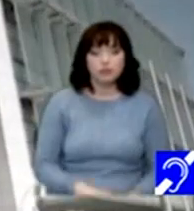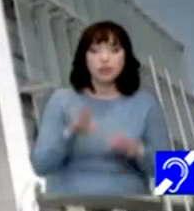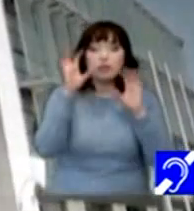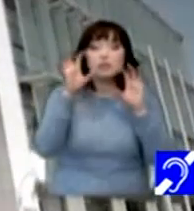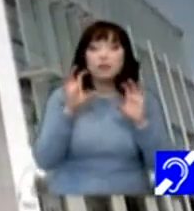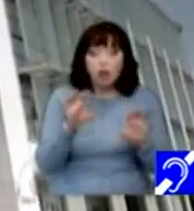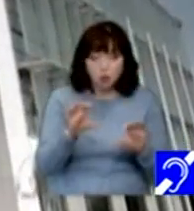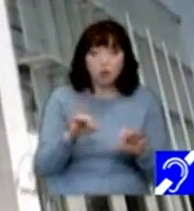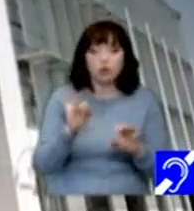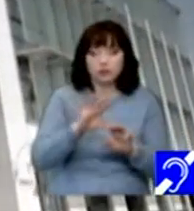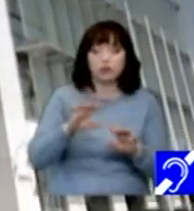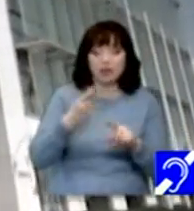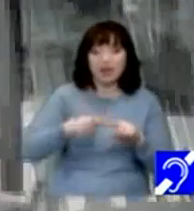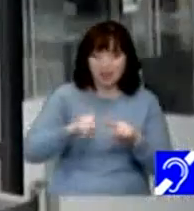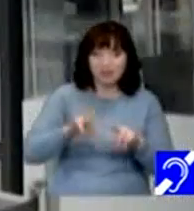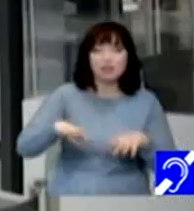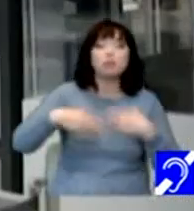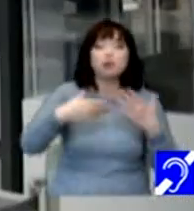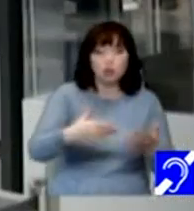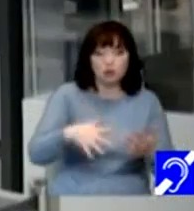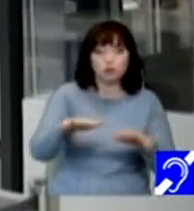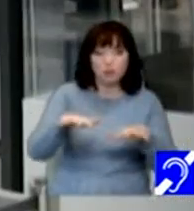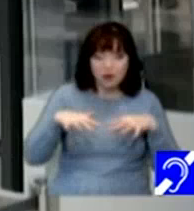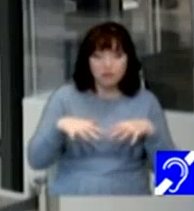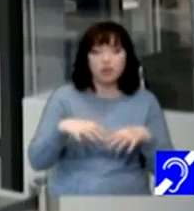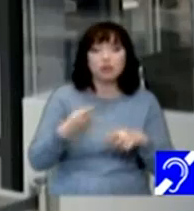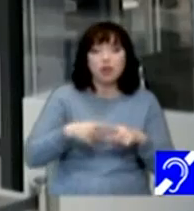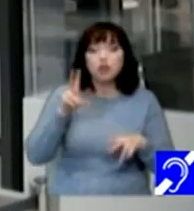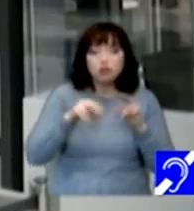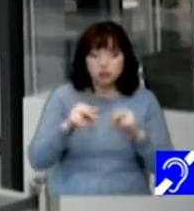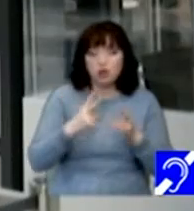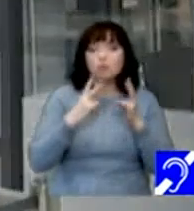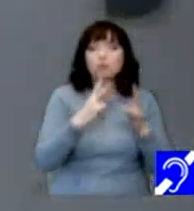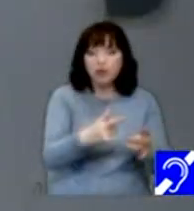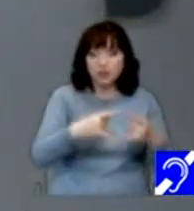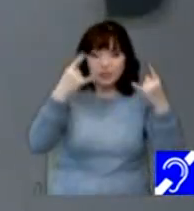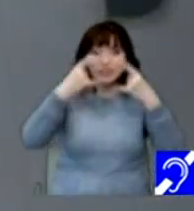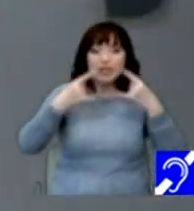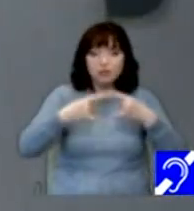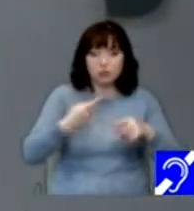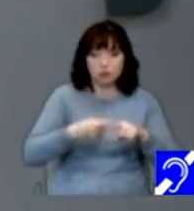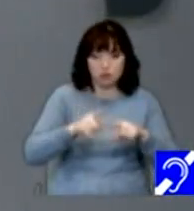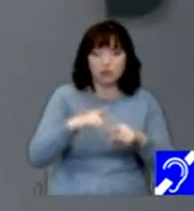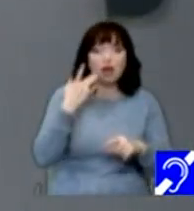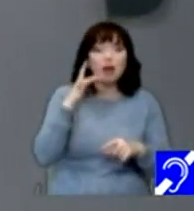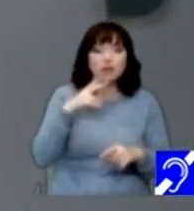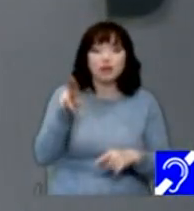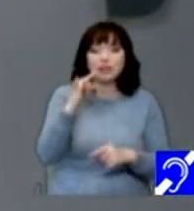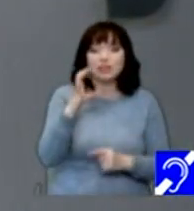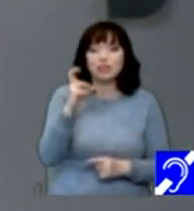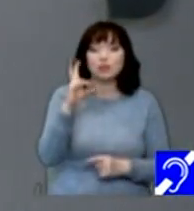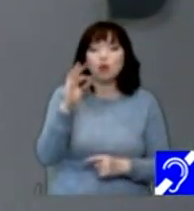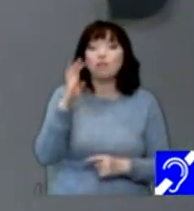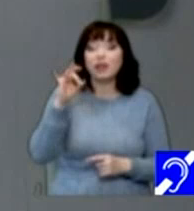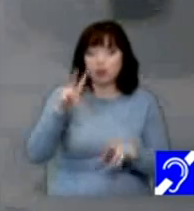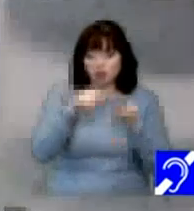Legea dorită și propusă de Partidul de Guvernământ va lovi în una dintre cele mai mari rețele private de televiziune deținută de grupul american Discovery. Postul